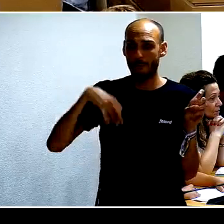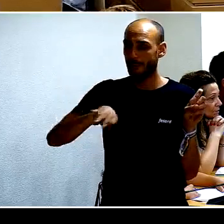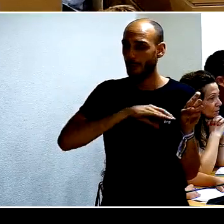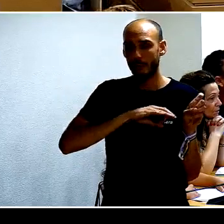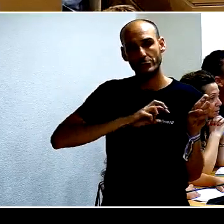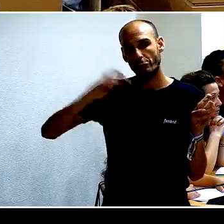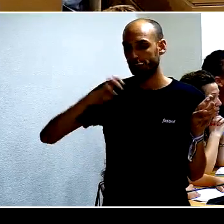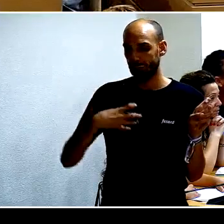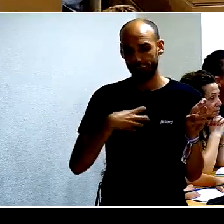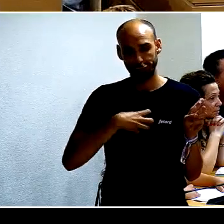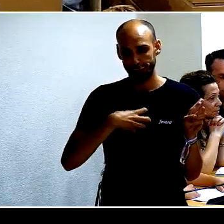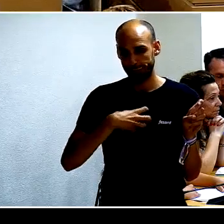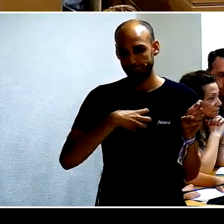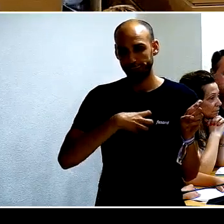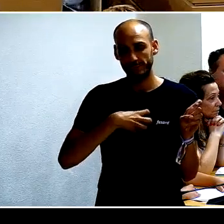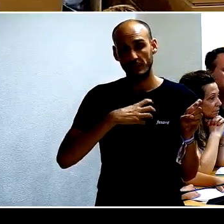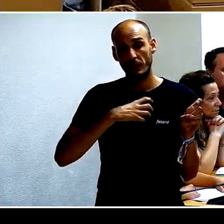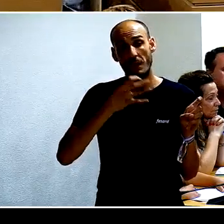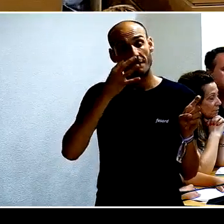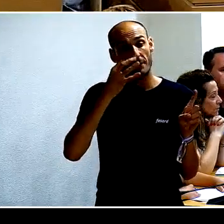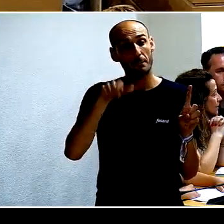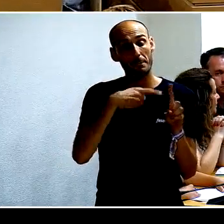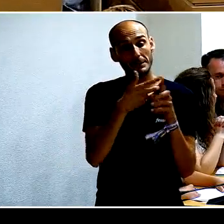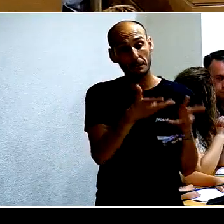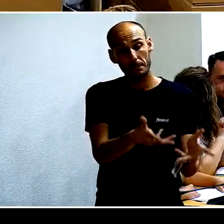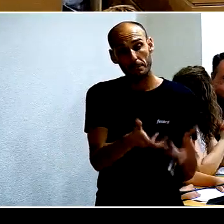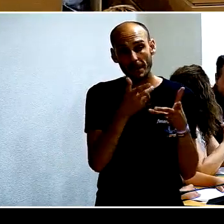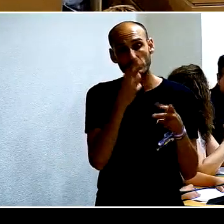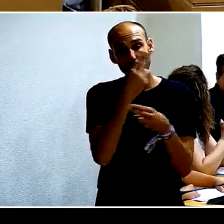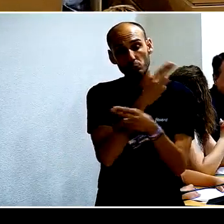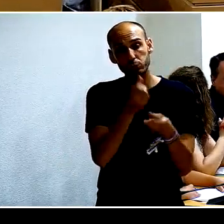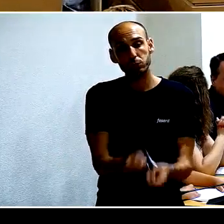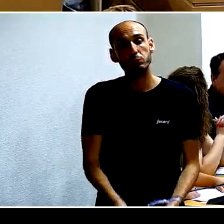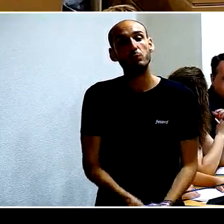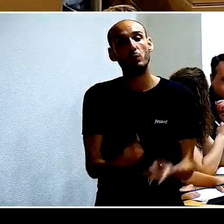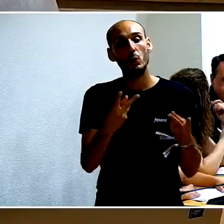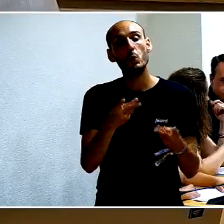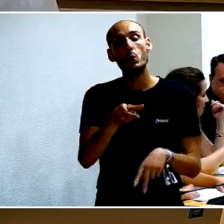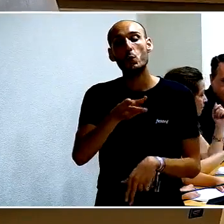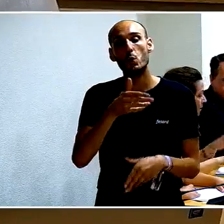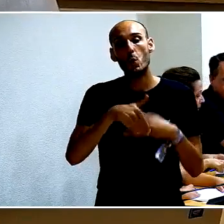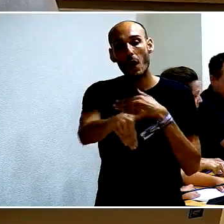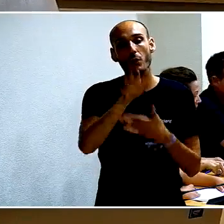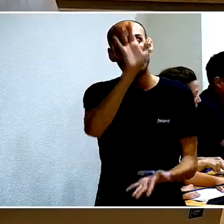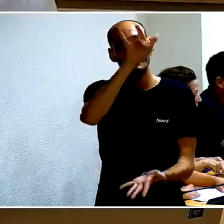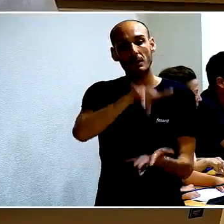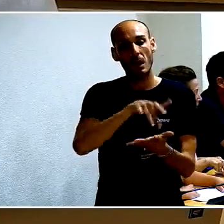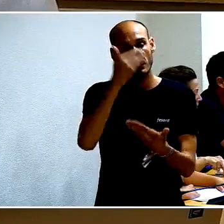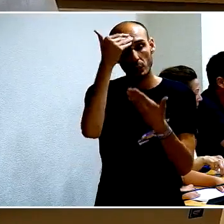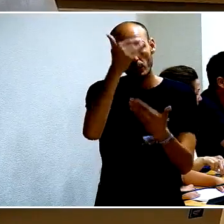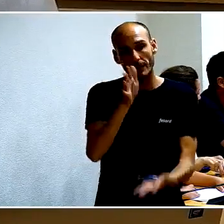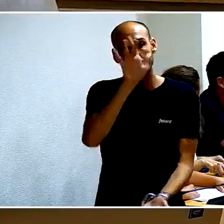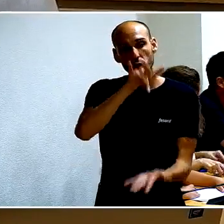el veredicte es farà públic en el marc de l'acte commemoratiu, com he dit abans, al voltant del 25 de